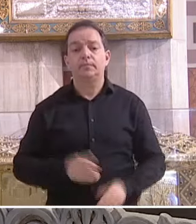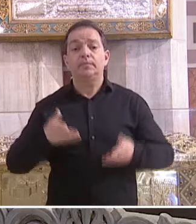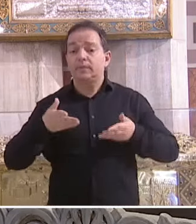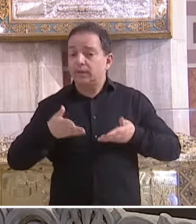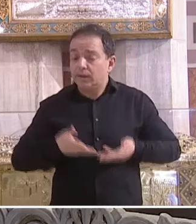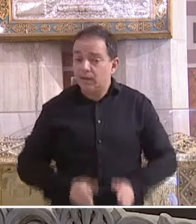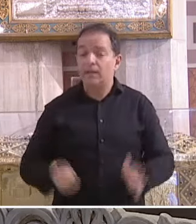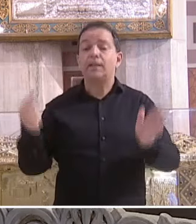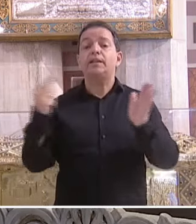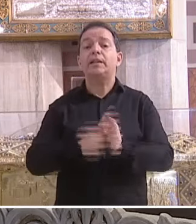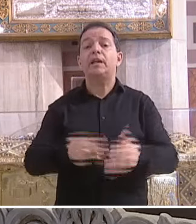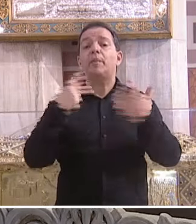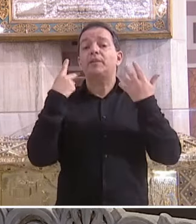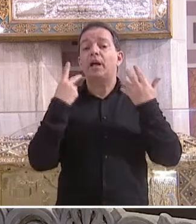έτος